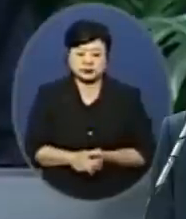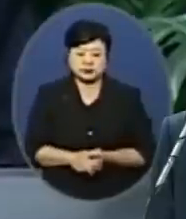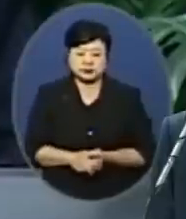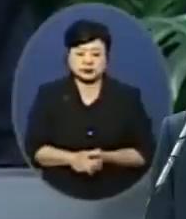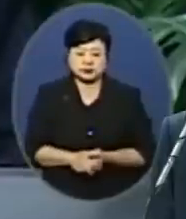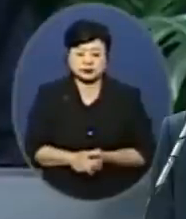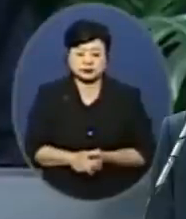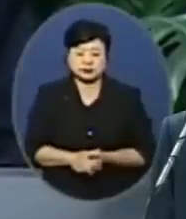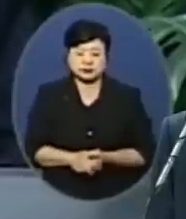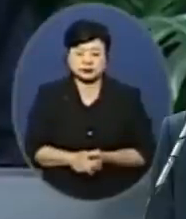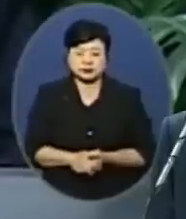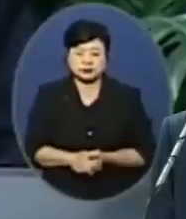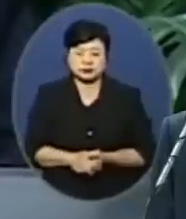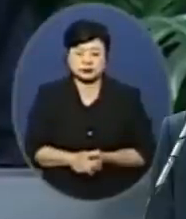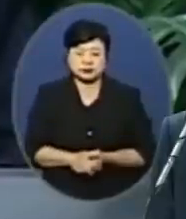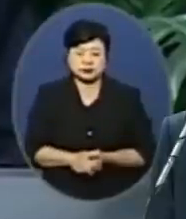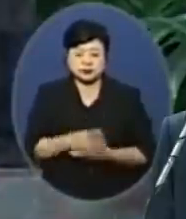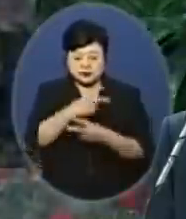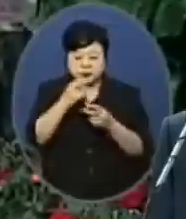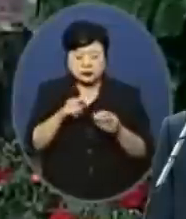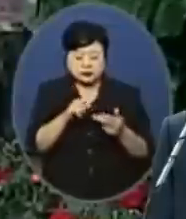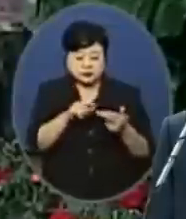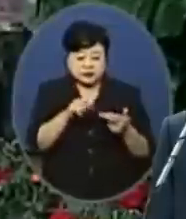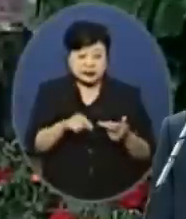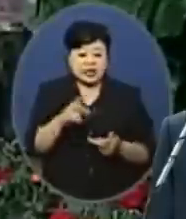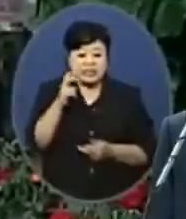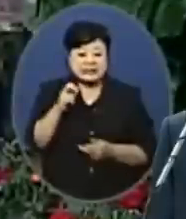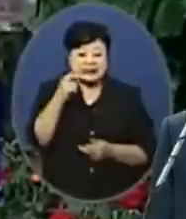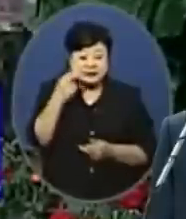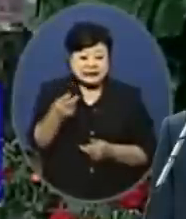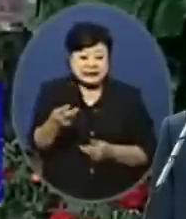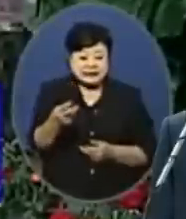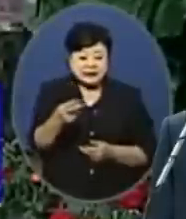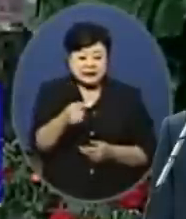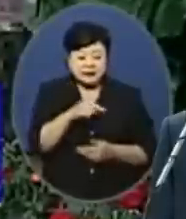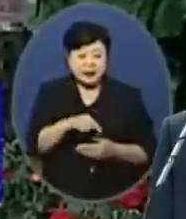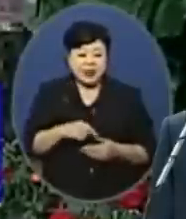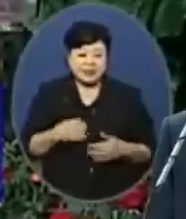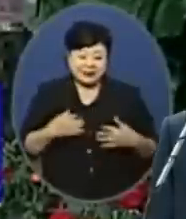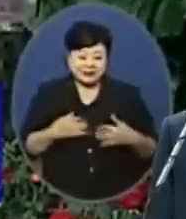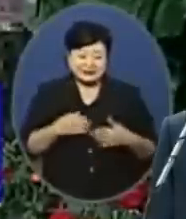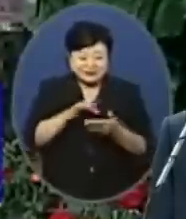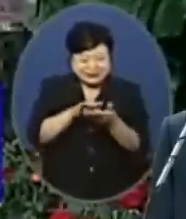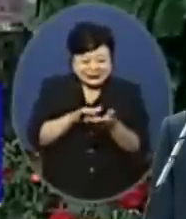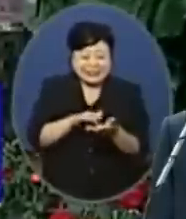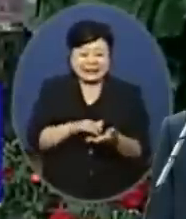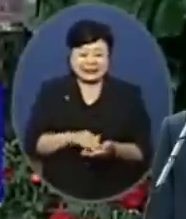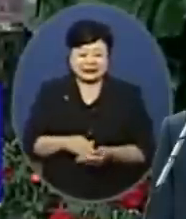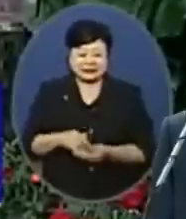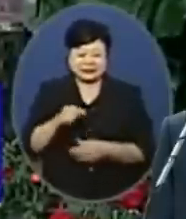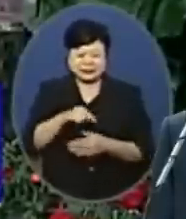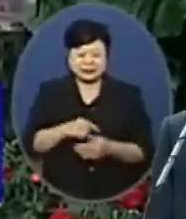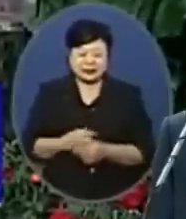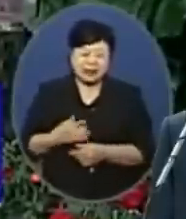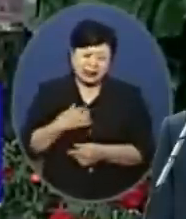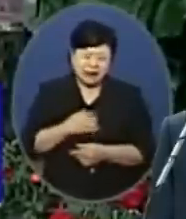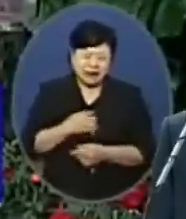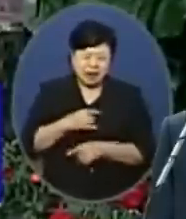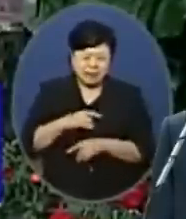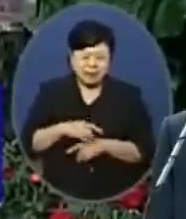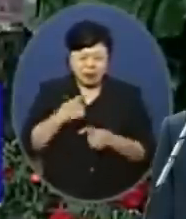생계를 빼앗아가는 것입니다. 잠언서 17장 22절에 마음의 즐거움은 양약이라도 심령의 근심은 뼈를 마르게